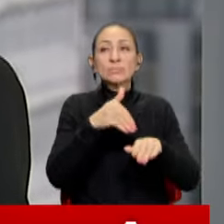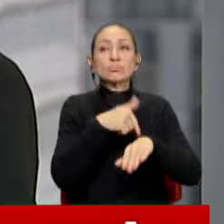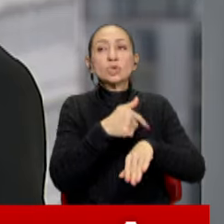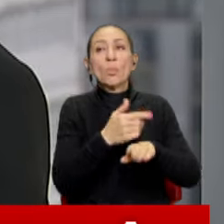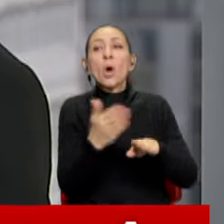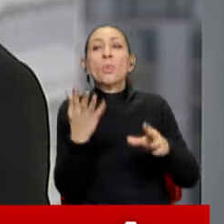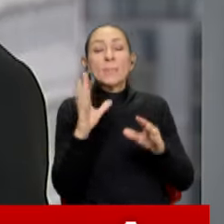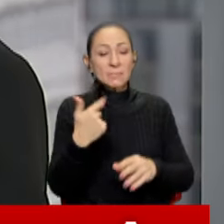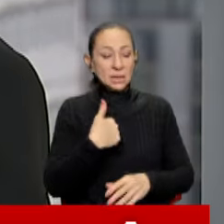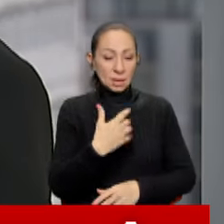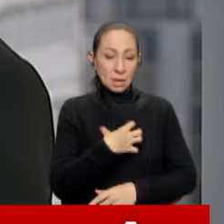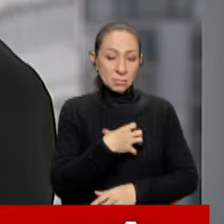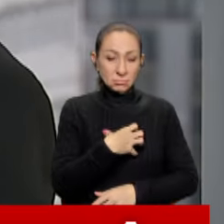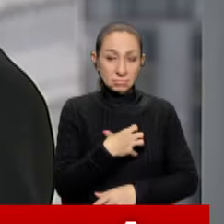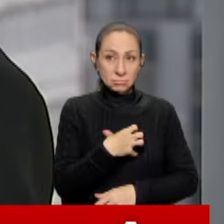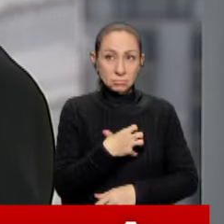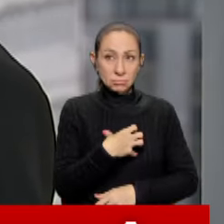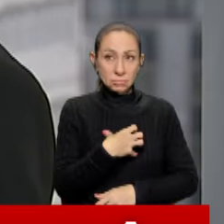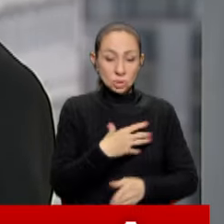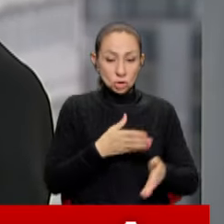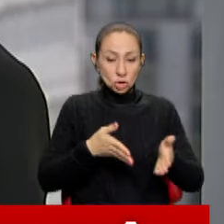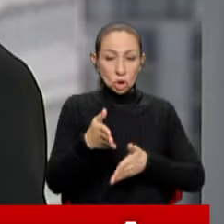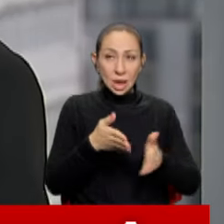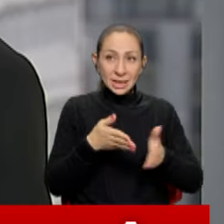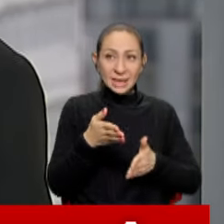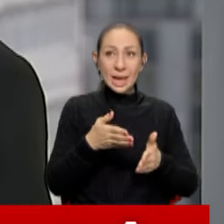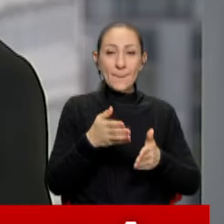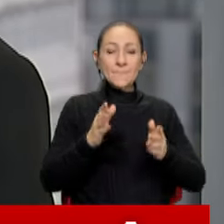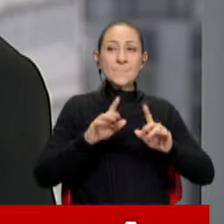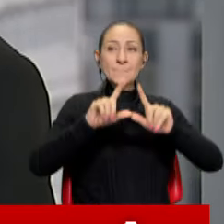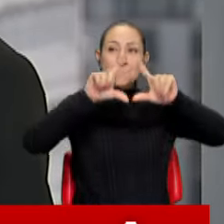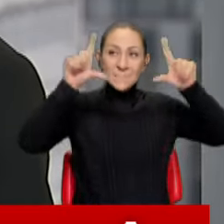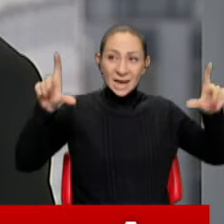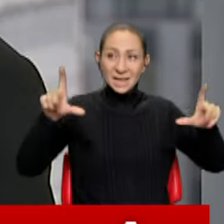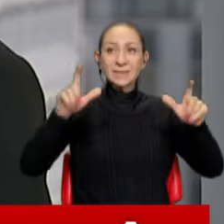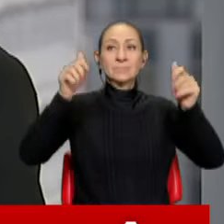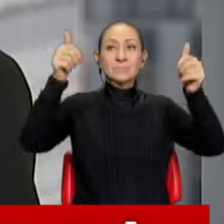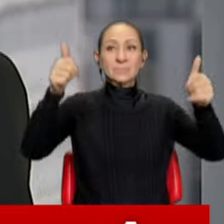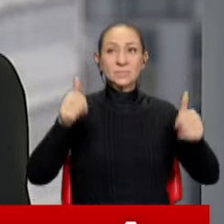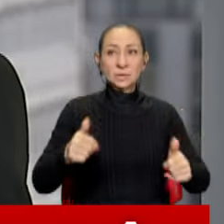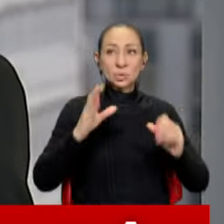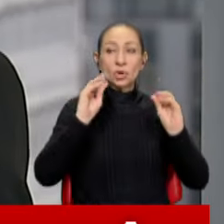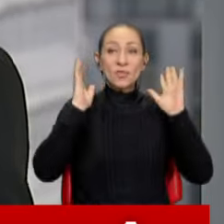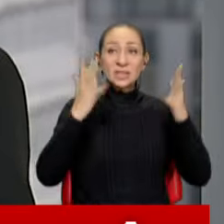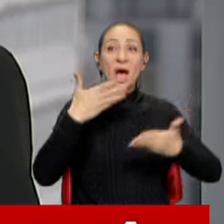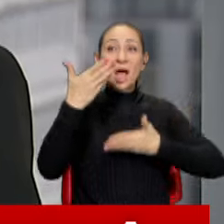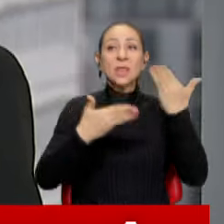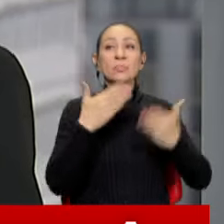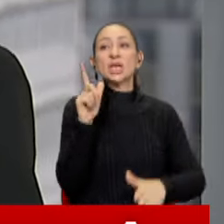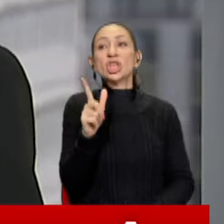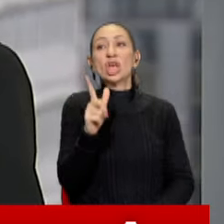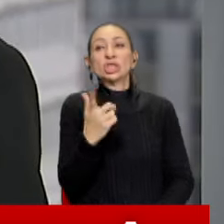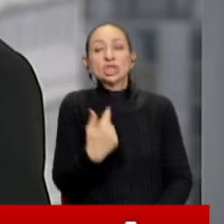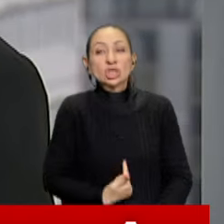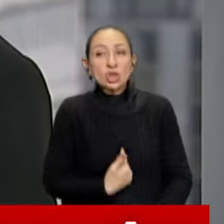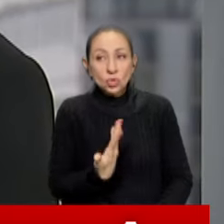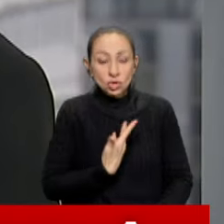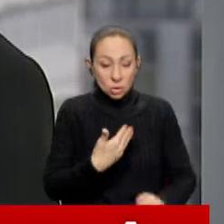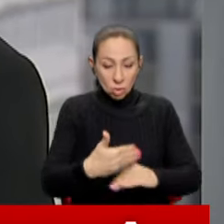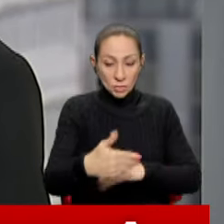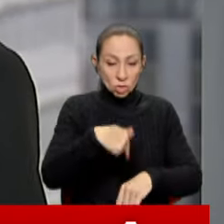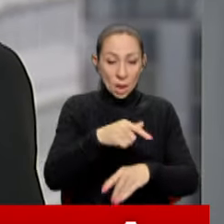Biz kendimizi mesela sokaklarda işte pankartlarla, billboardlarla vesaire daha çok anlatma ihtiyacı hissediyoruz. Şimdi